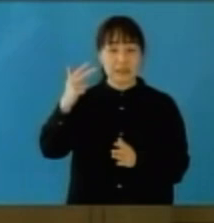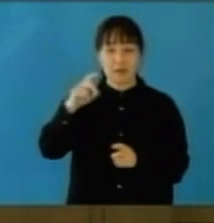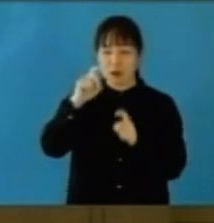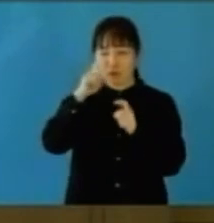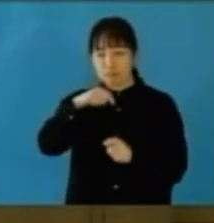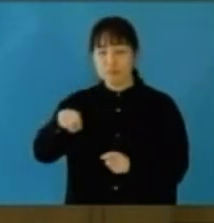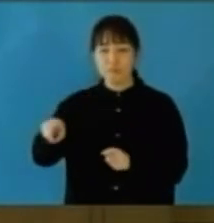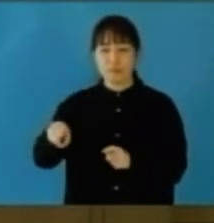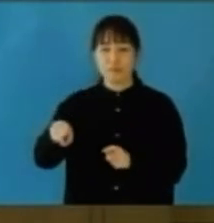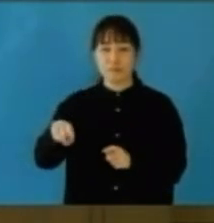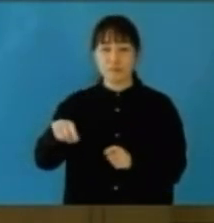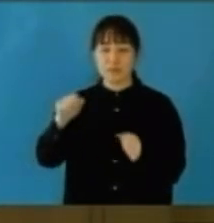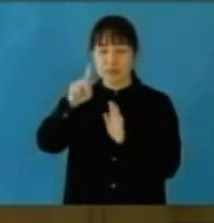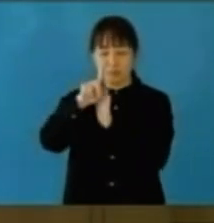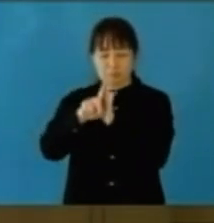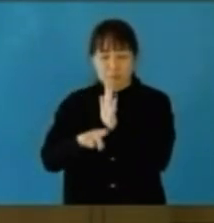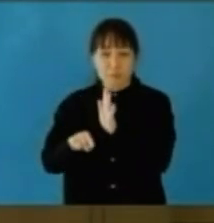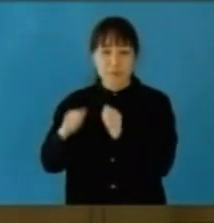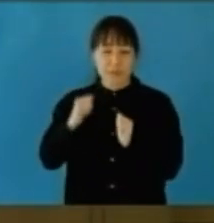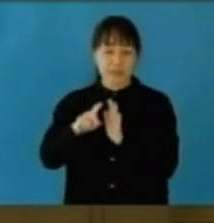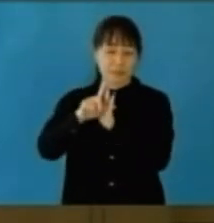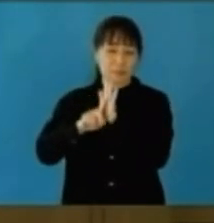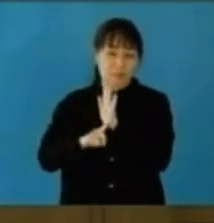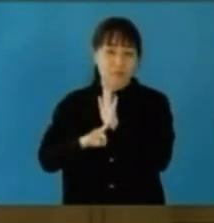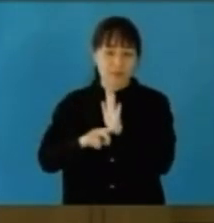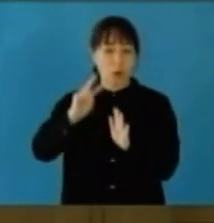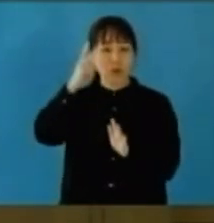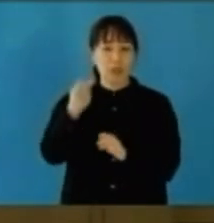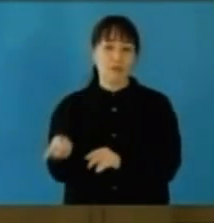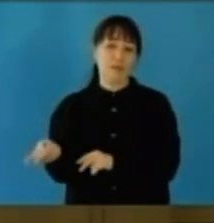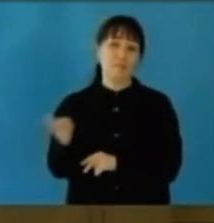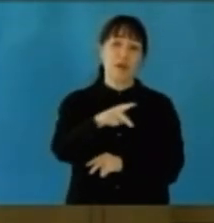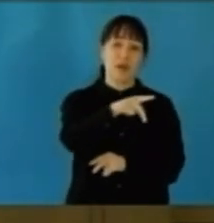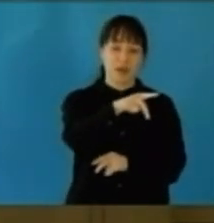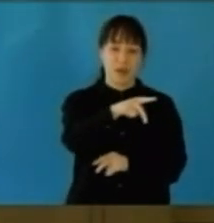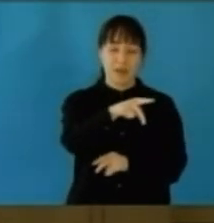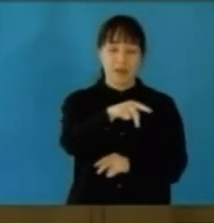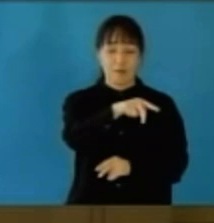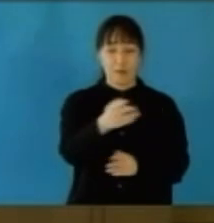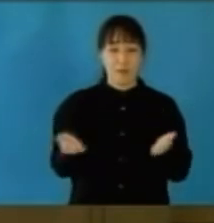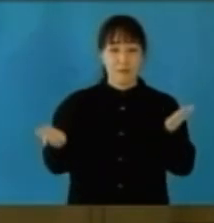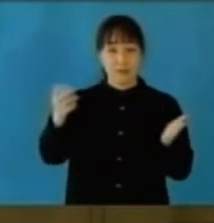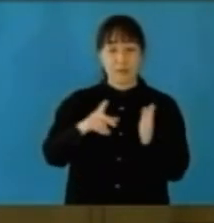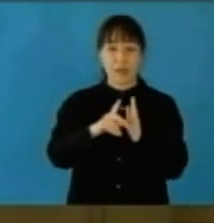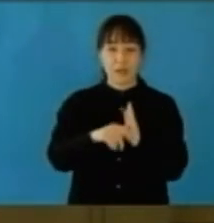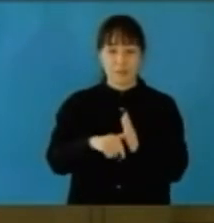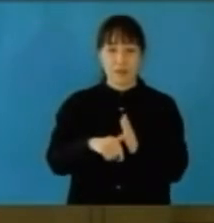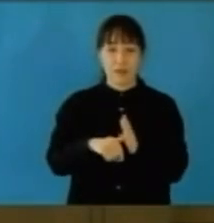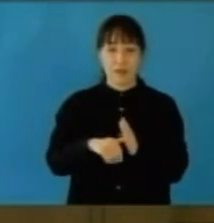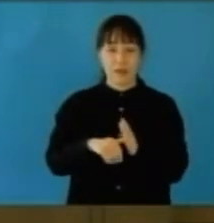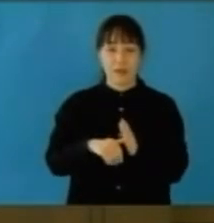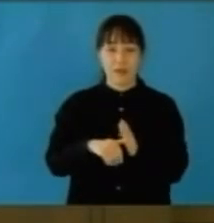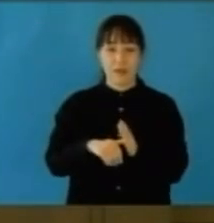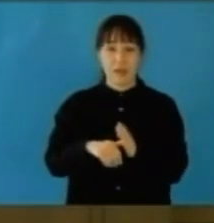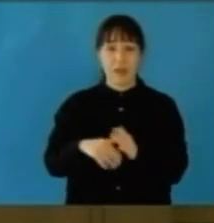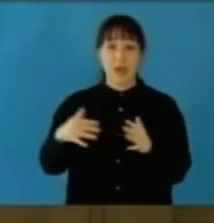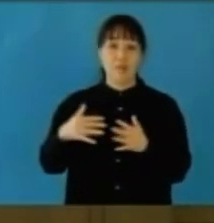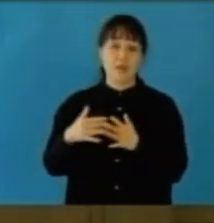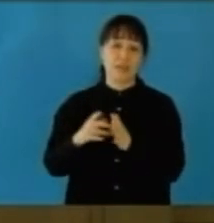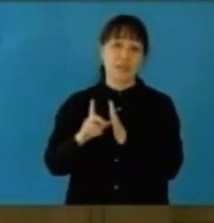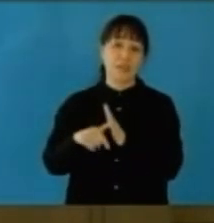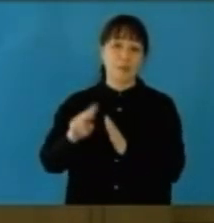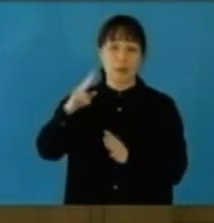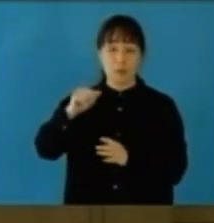行して改修できないということで、まあ、沖縄県に移ったわけです。で、気候的には沖縄県と比較しますと、宮崎県はですね、鹿児島県の一緒ぐらいなんですよ。その